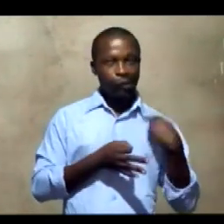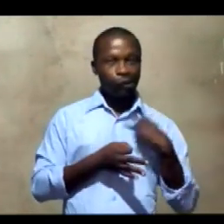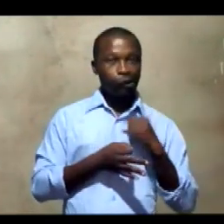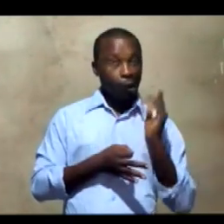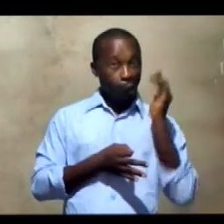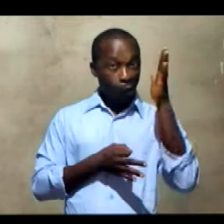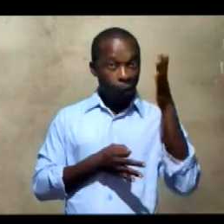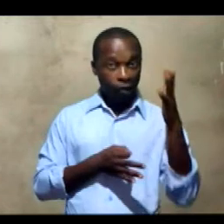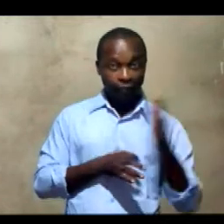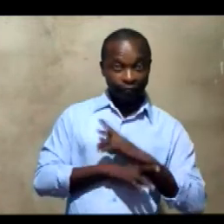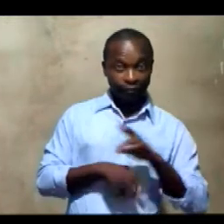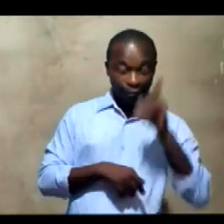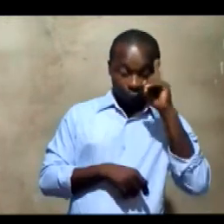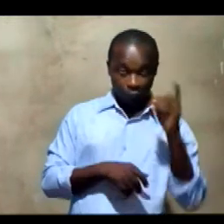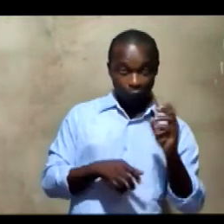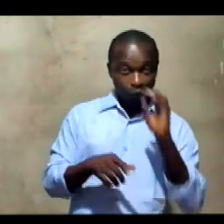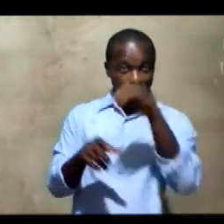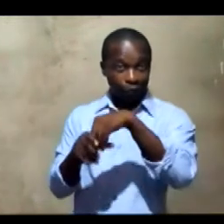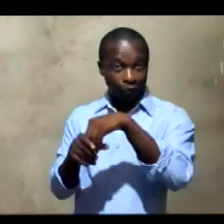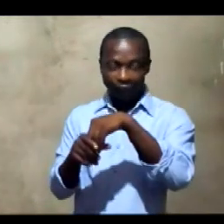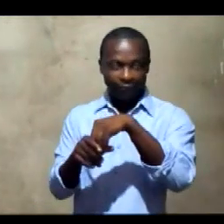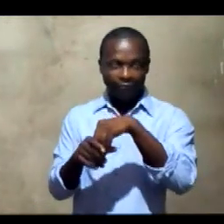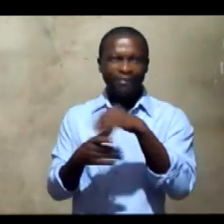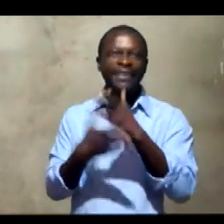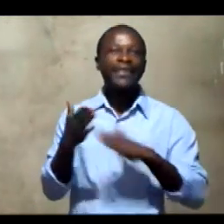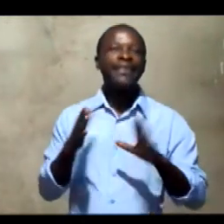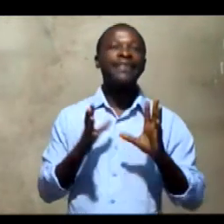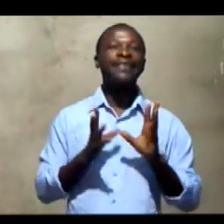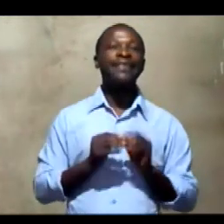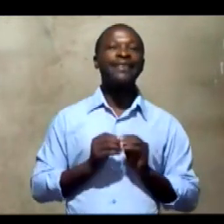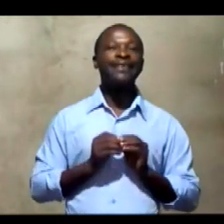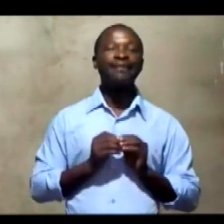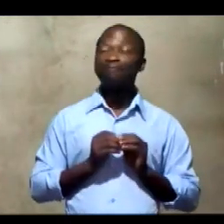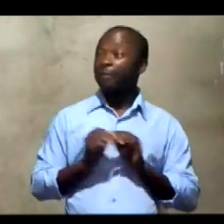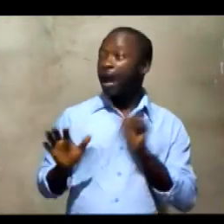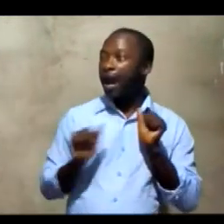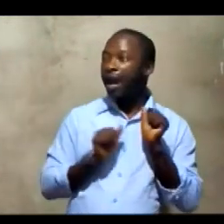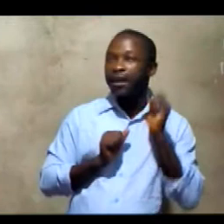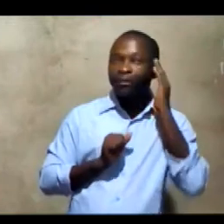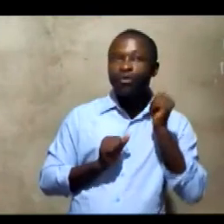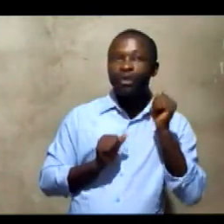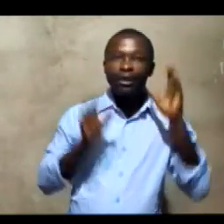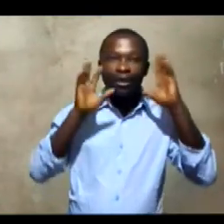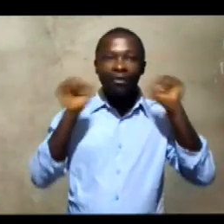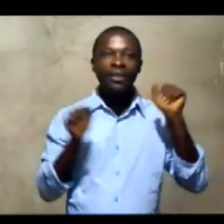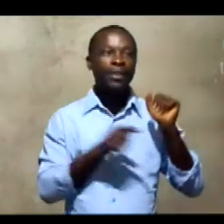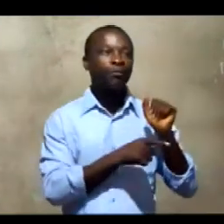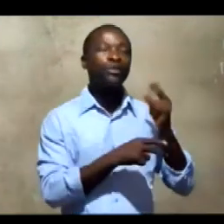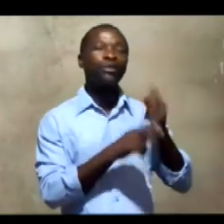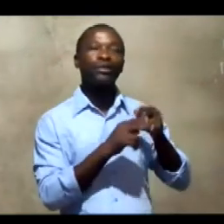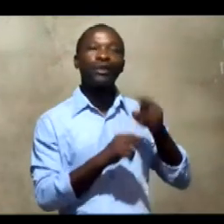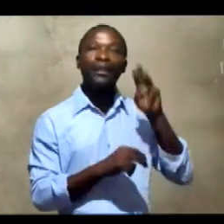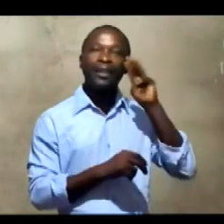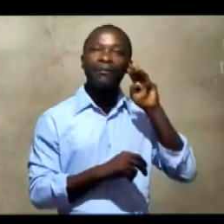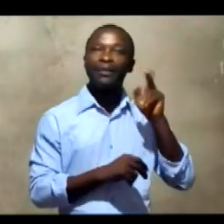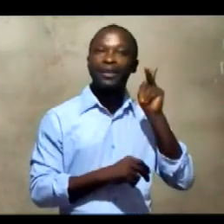position issue de sa base et non de Maurice Kamto. La décision de ne pas prendre part aux élections